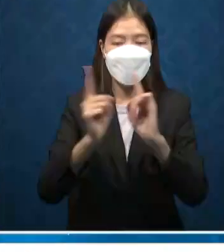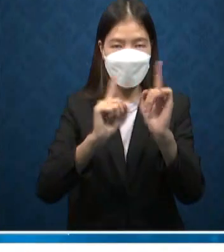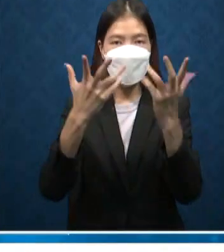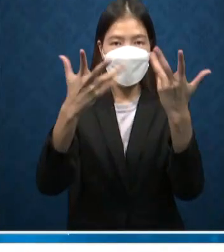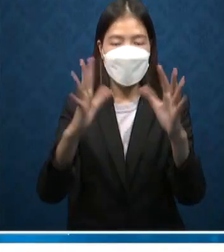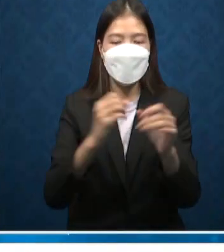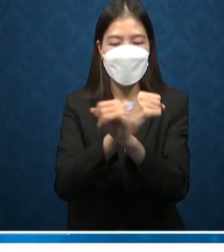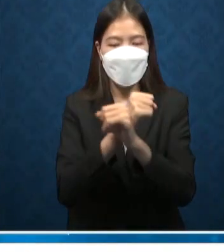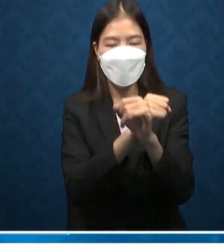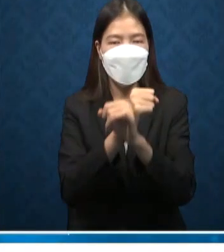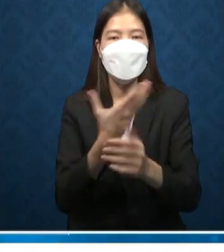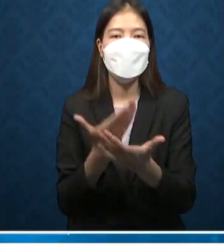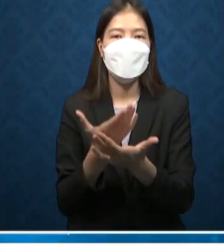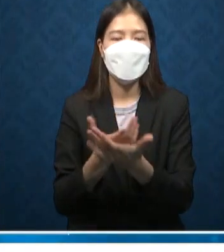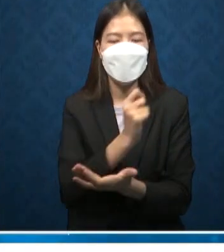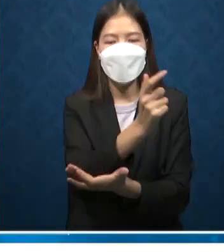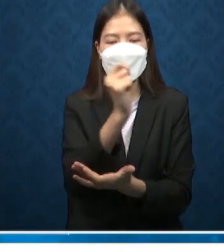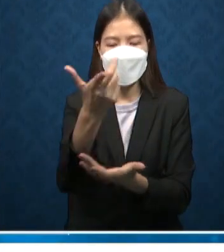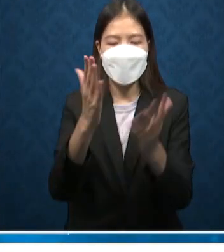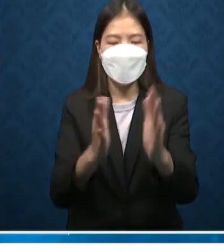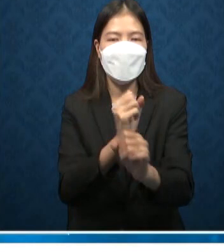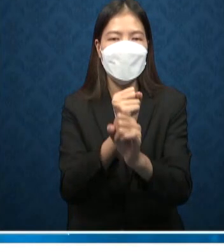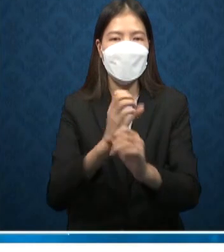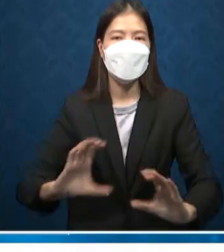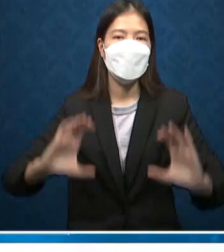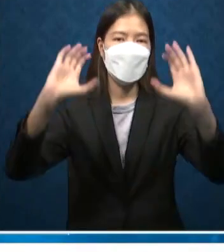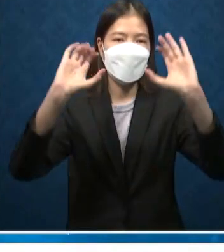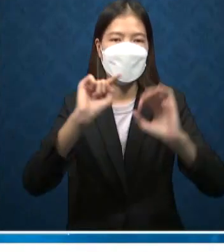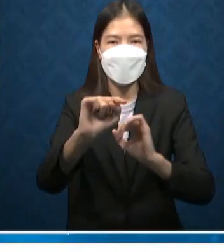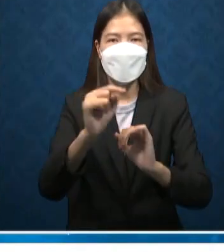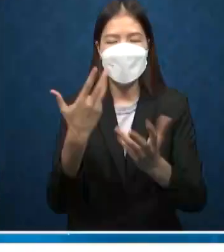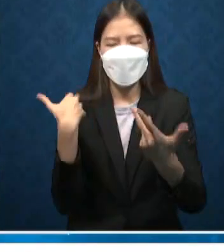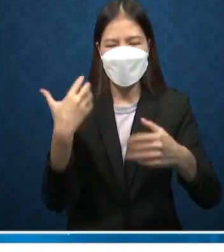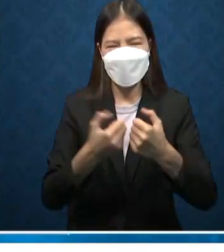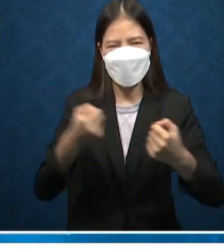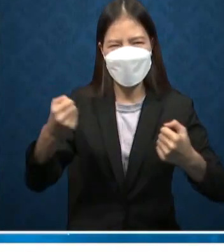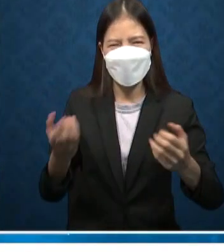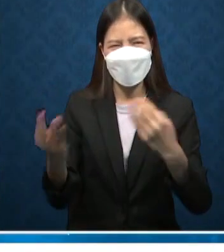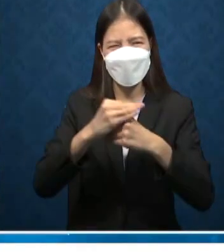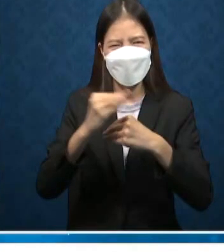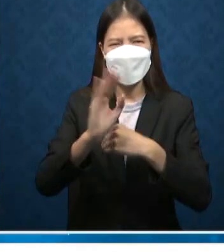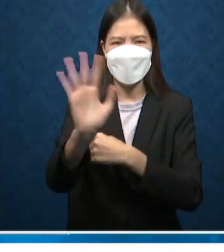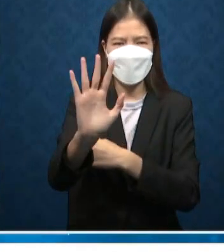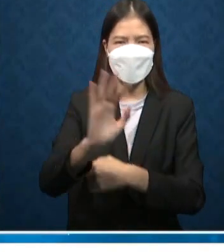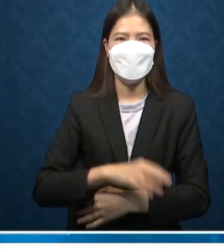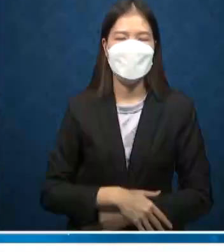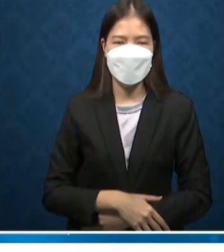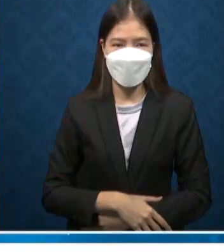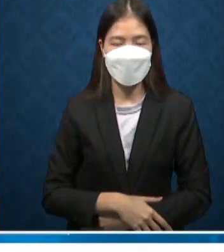ค่าใช้จ่ายในรายจ่ายบุคลากรภาครัฐให้ไม่ขยายตัวไปมากกว่านี้นะ